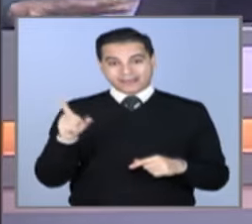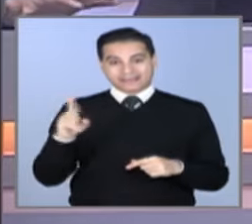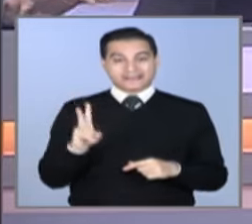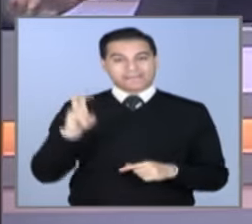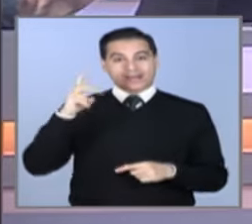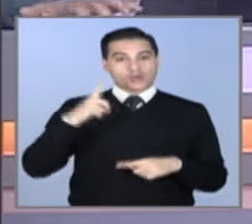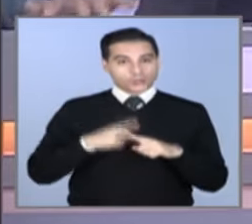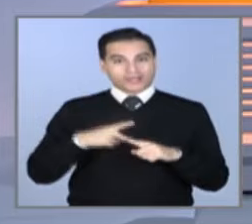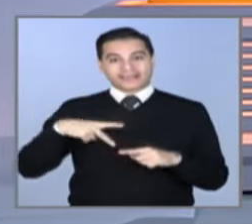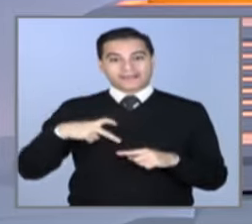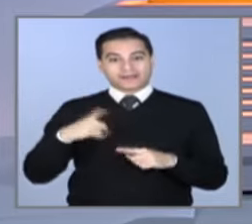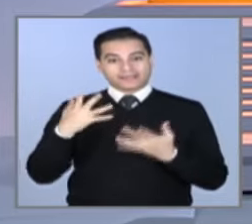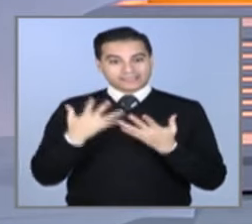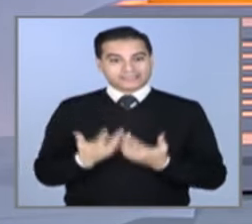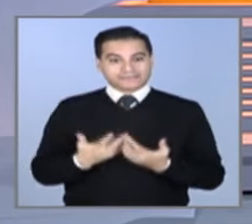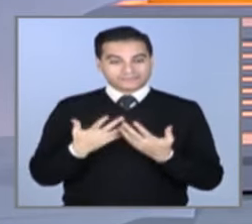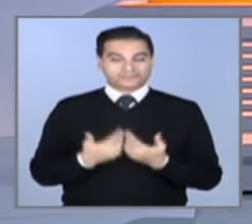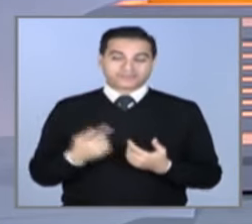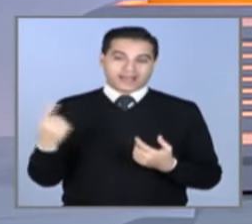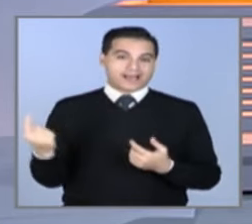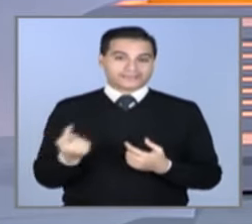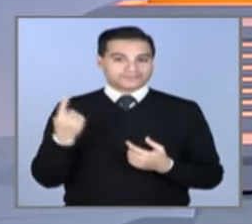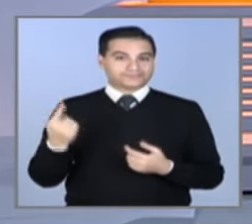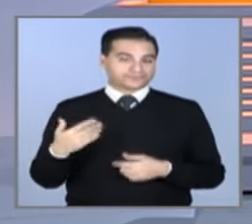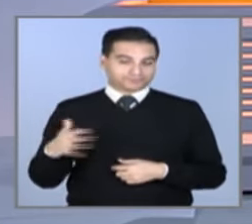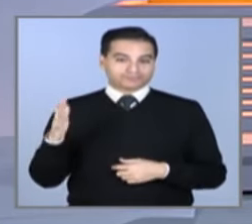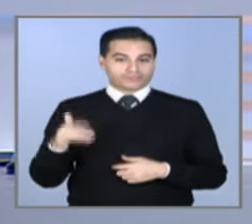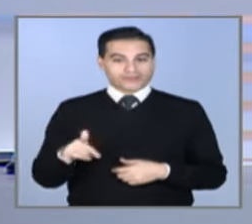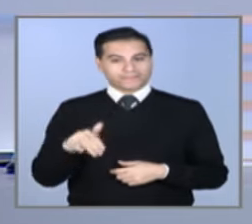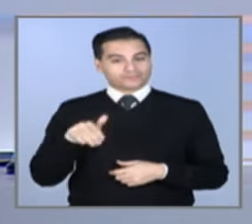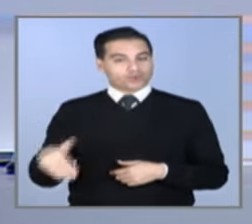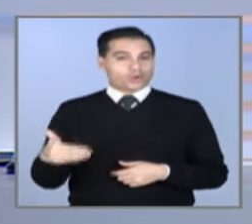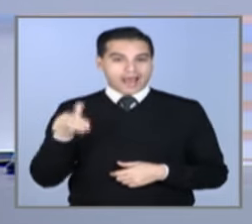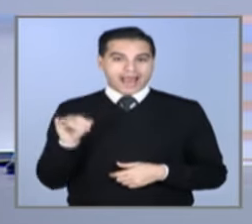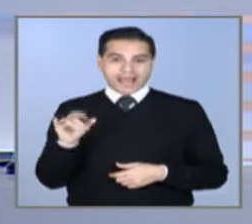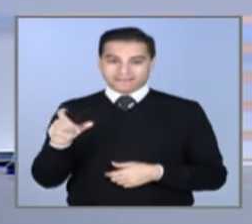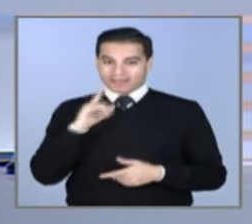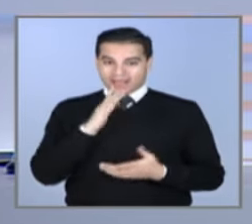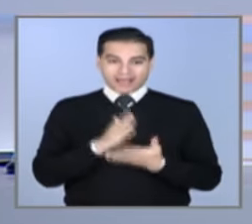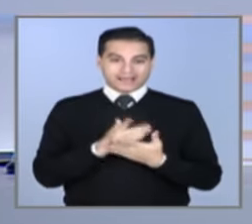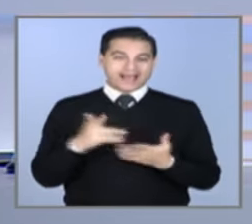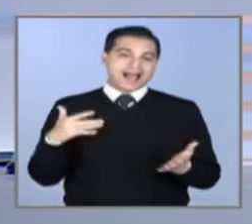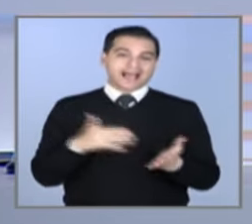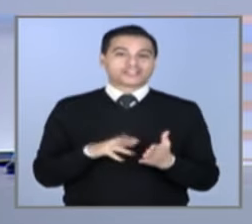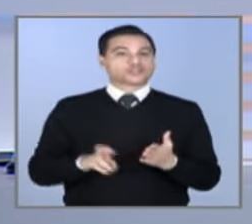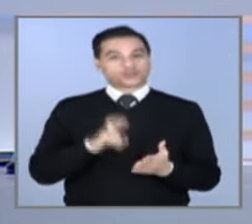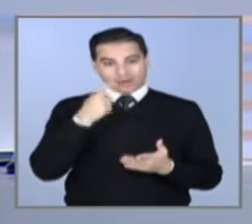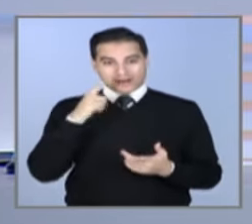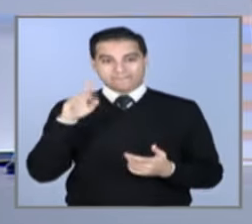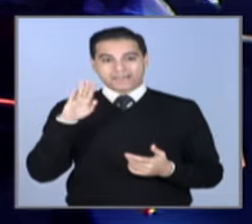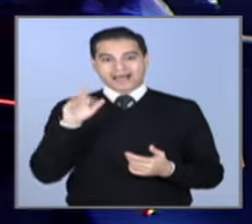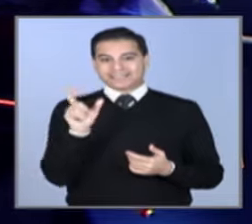نقطة مثلا. أيوة بيقول حليت أكتر من اللي في الحلقة. مش معقولة أيمن. آخر سؤال